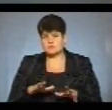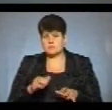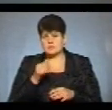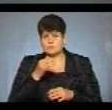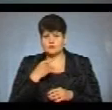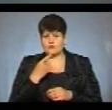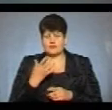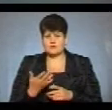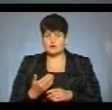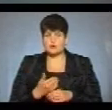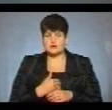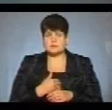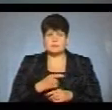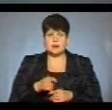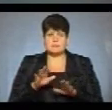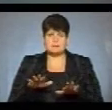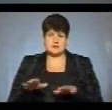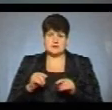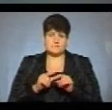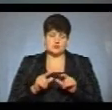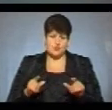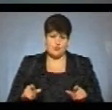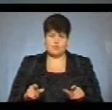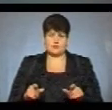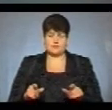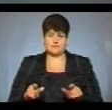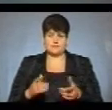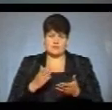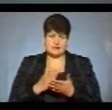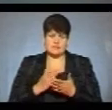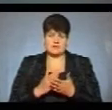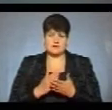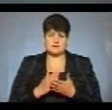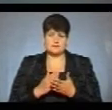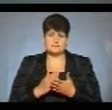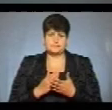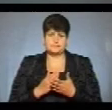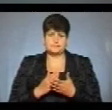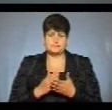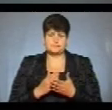ховати. То от іменно там вони мають на місцях, в школі, є в життєдіяльності